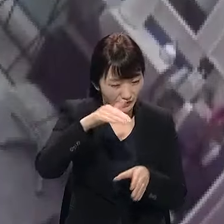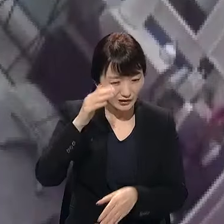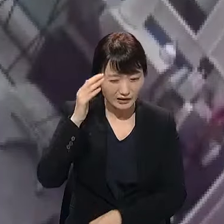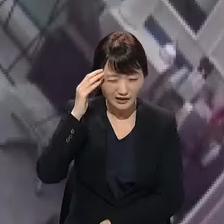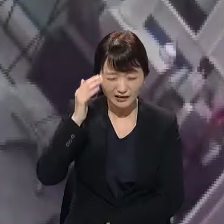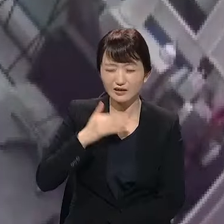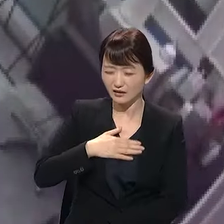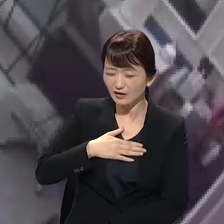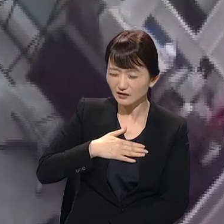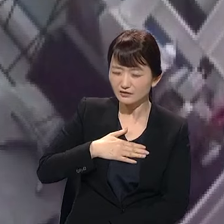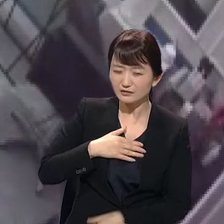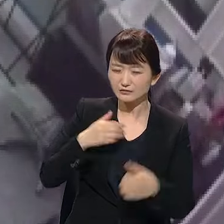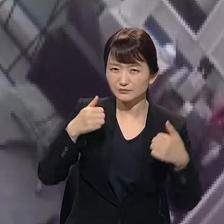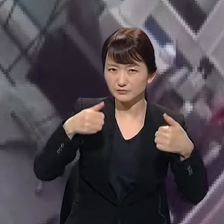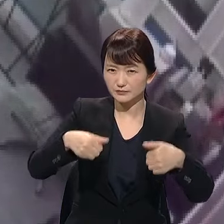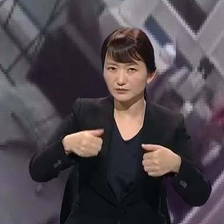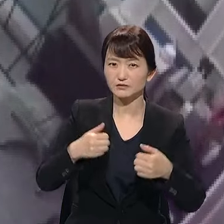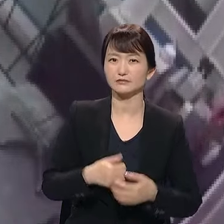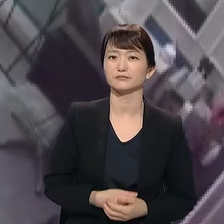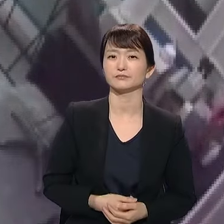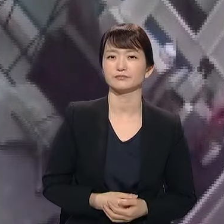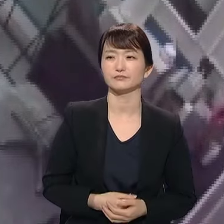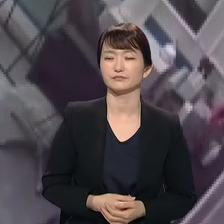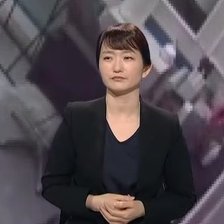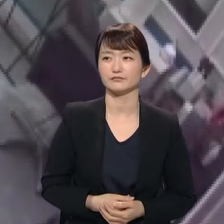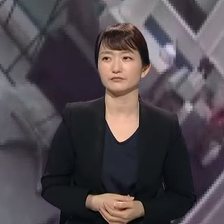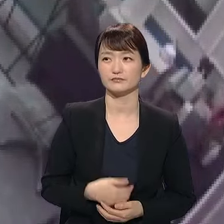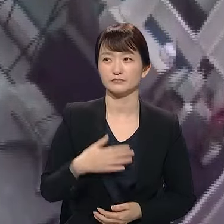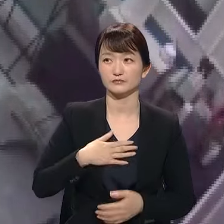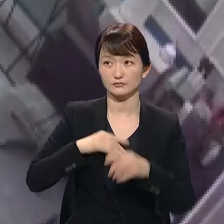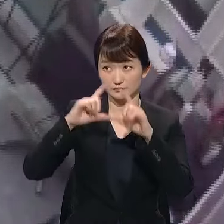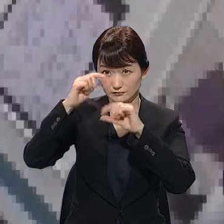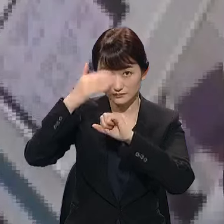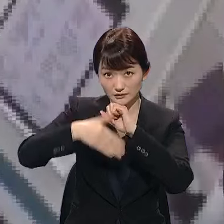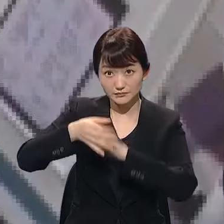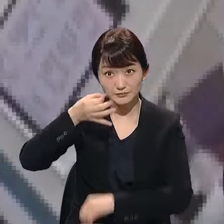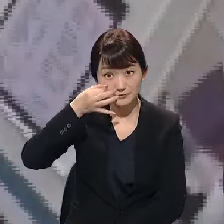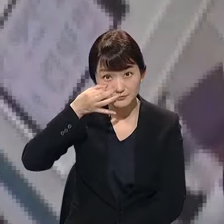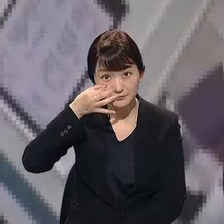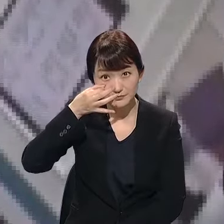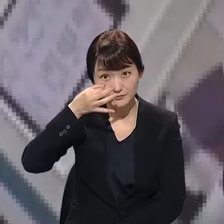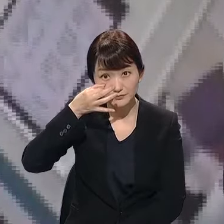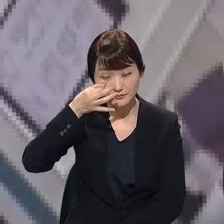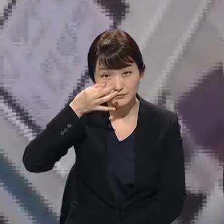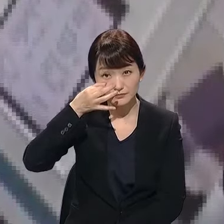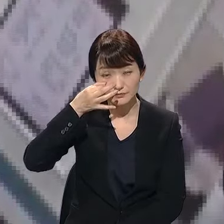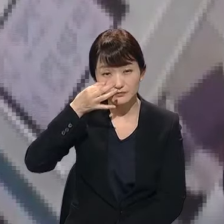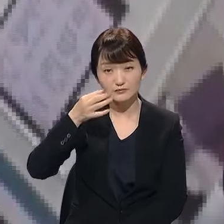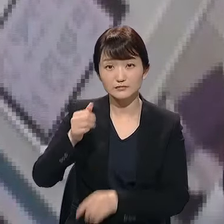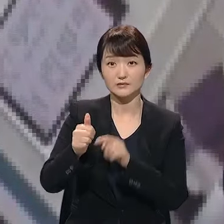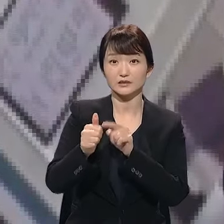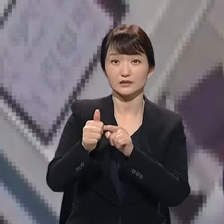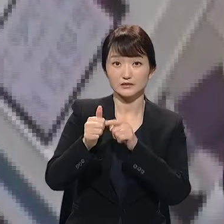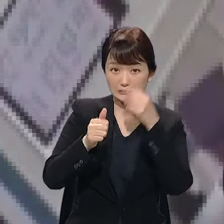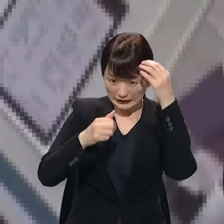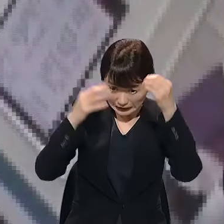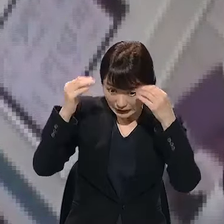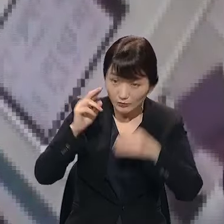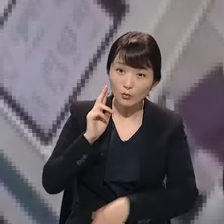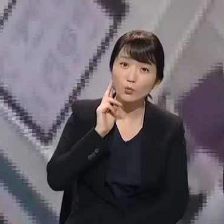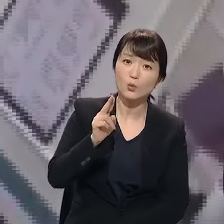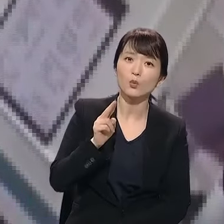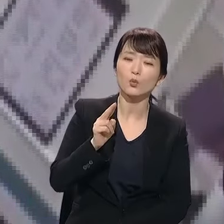그러세요 하면서 인사까지 하는 원장님 자 그런데 저는 사진을 봤거든요 심각한 탈모 그런데 원장님이 신의